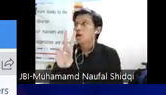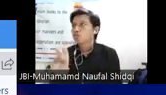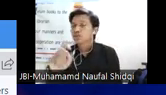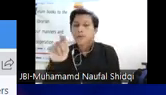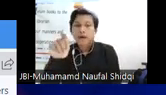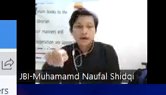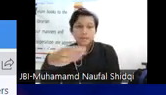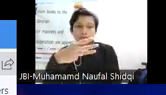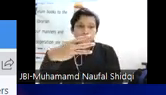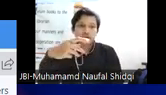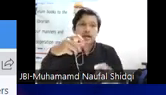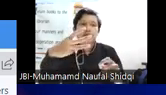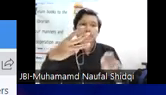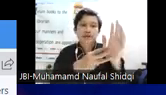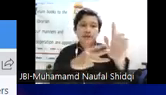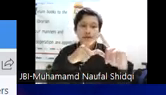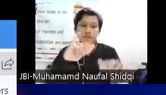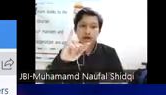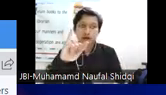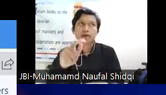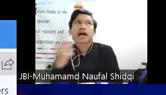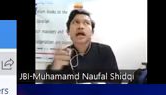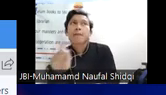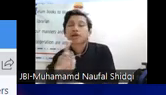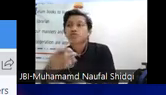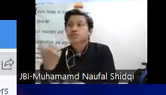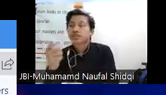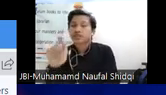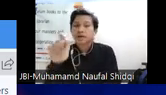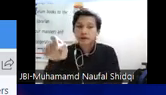mohon ditunggu ya koneksinya emang agak lambat